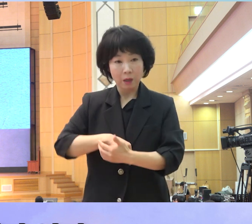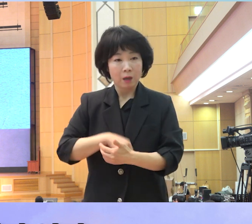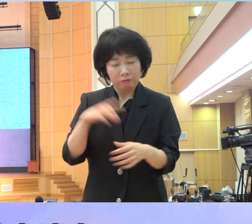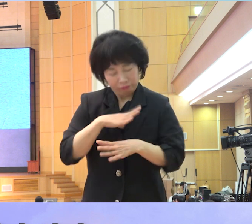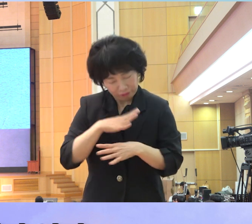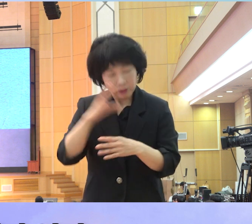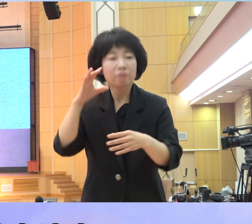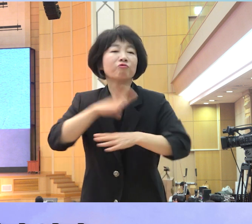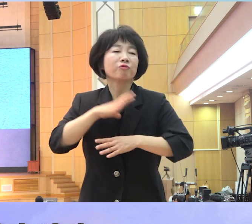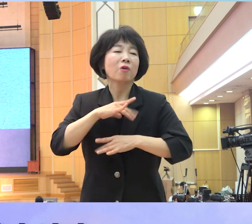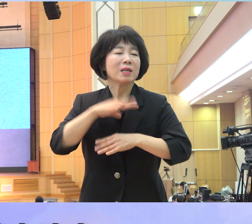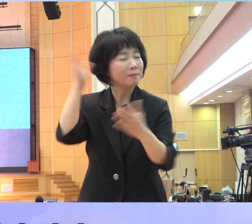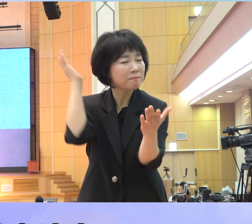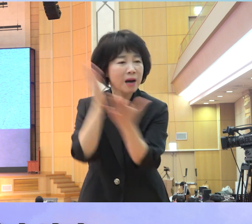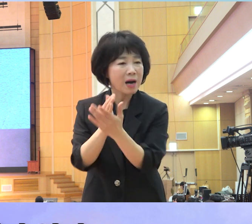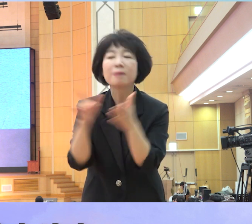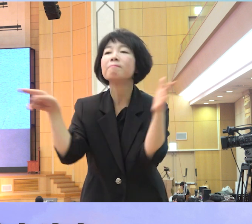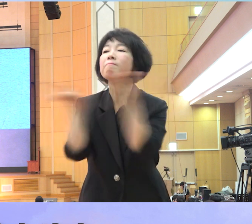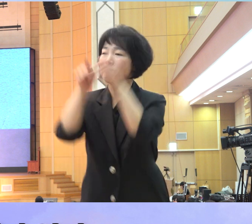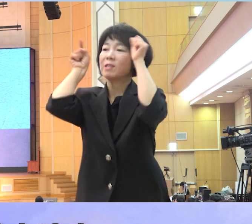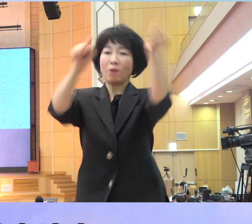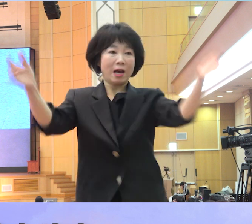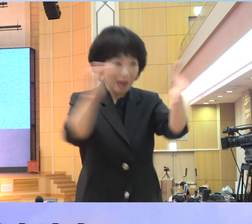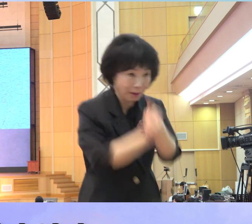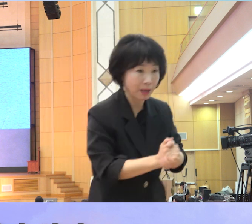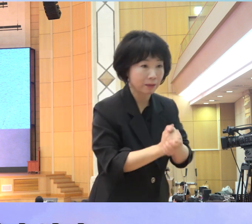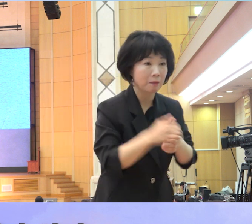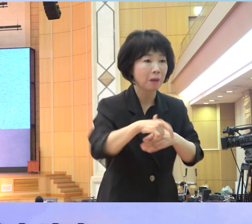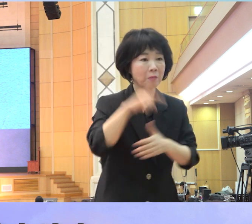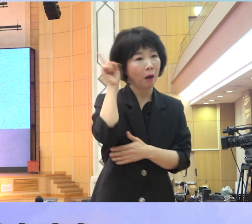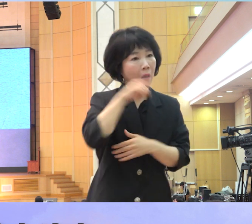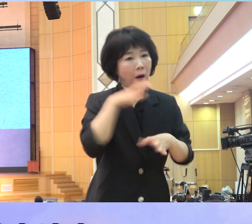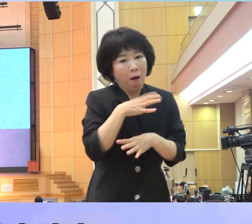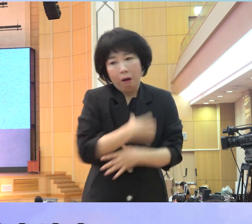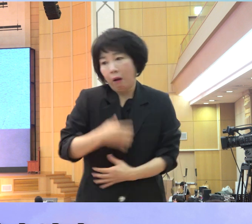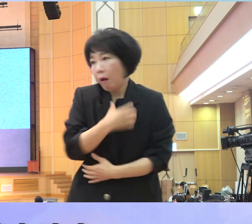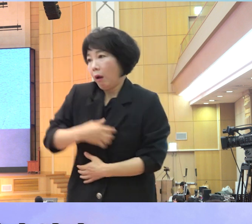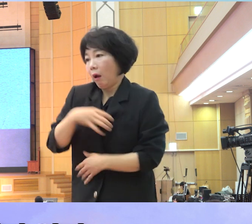마라, 믿기만 하라. 할렐루야, 할렐루야.